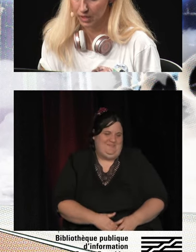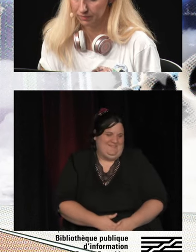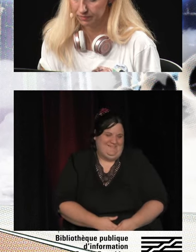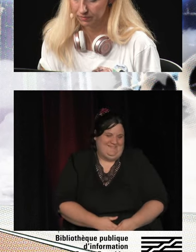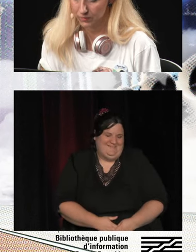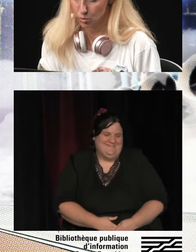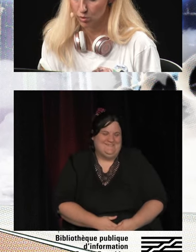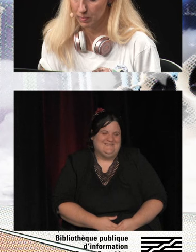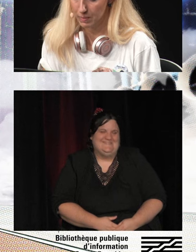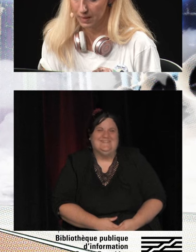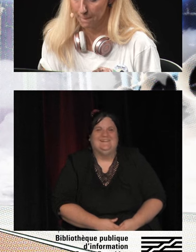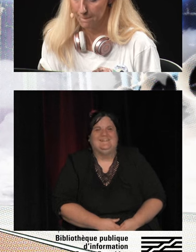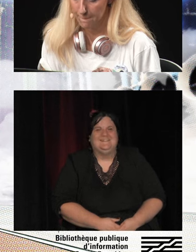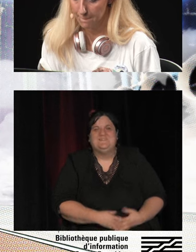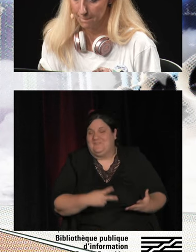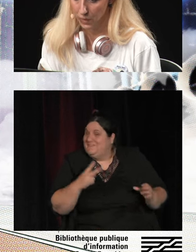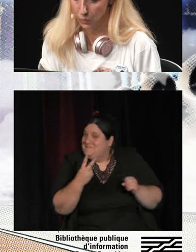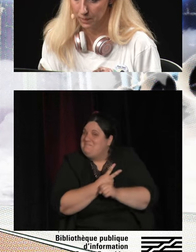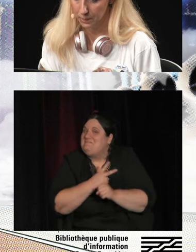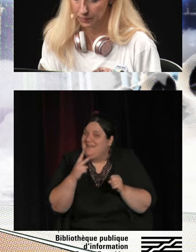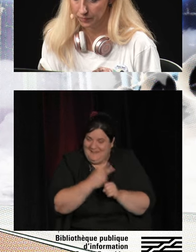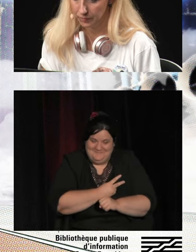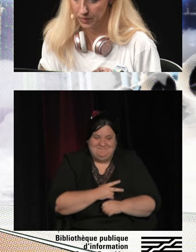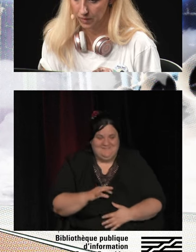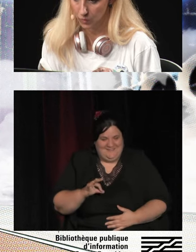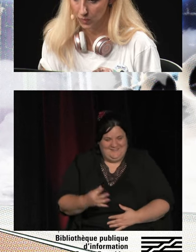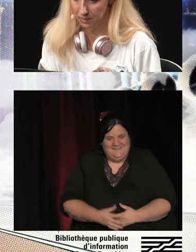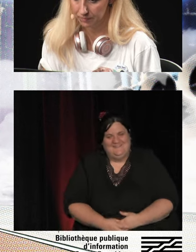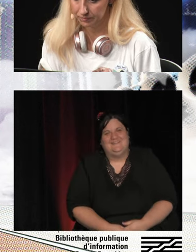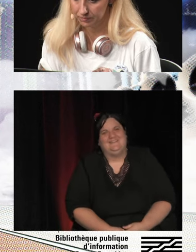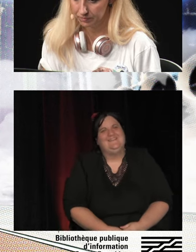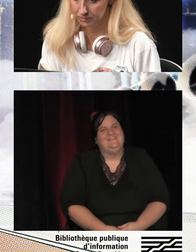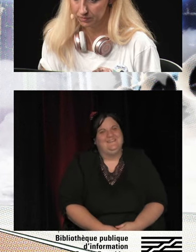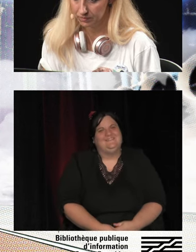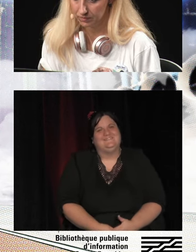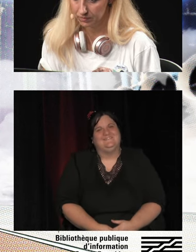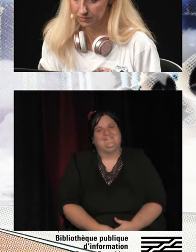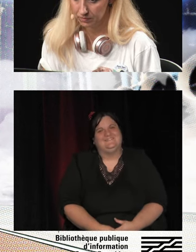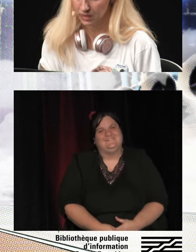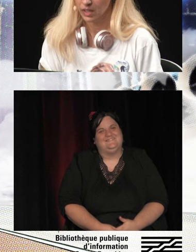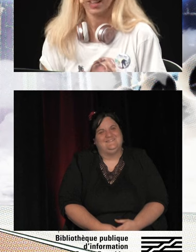On s'en sort bien. On s'en sort pas mal. Oui. Oui.